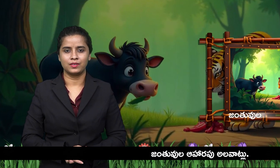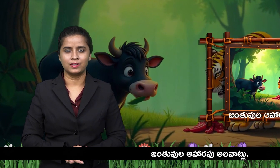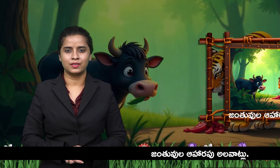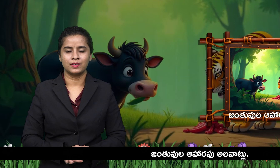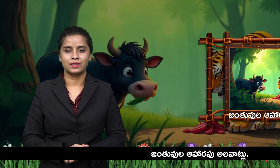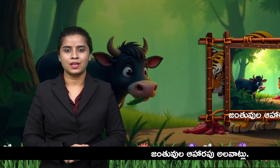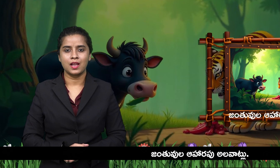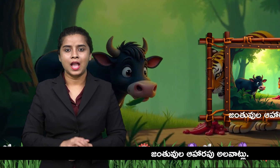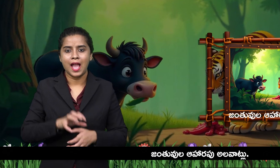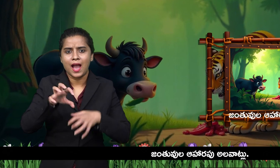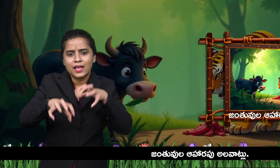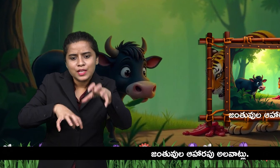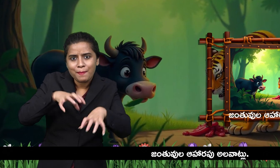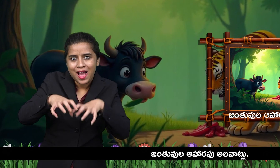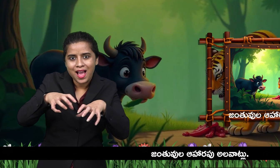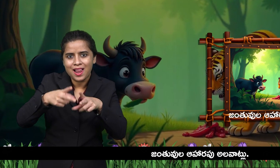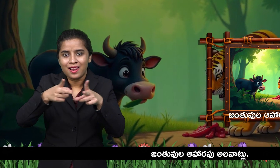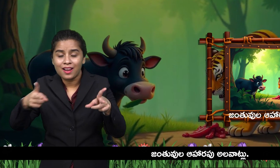జంతువుల ఆహారపు అలవాట్లు.